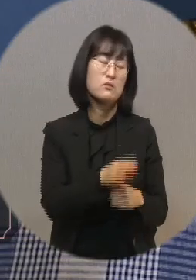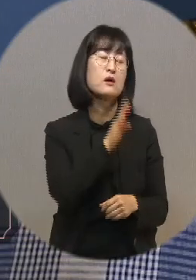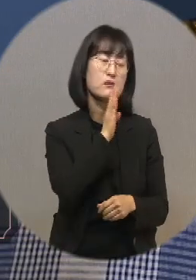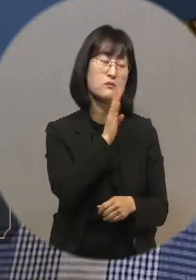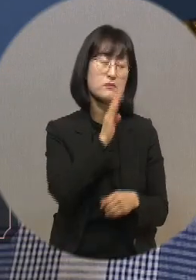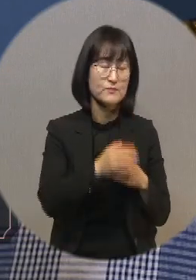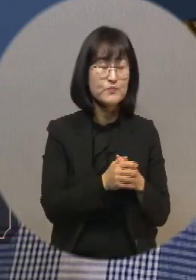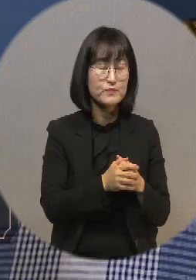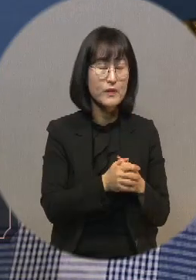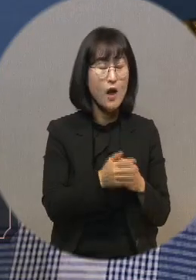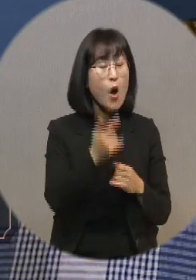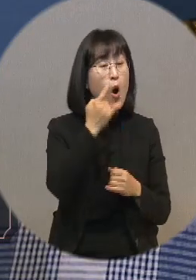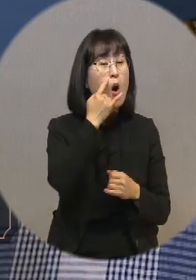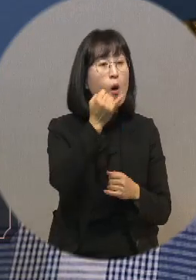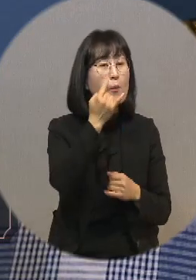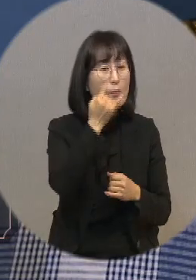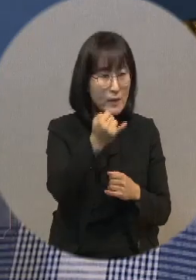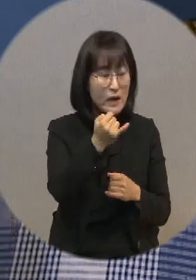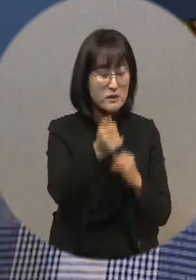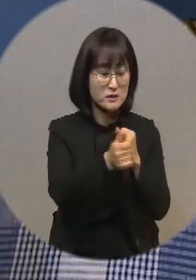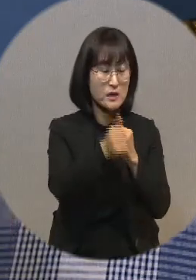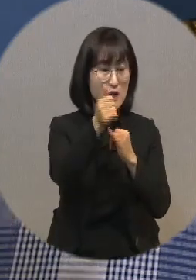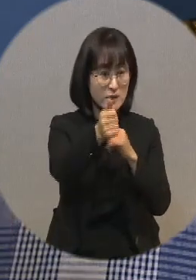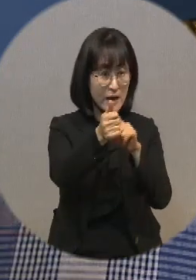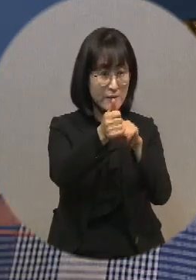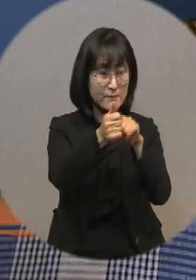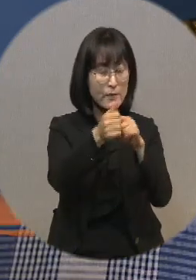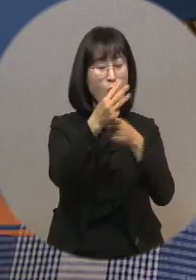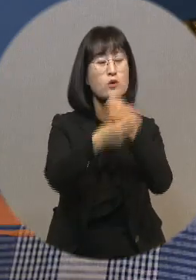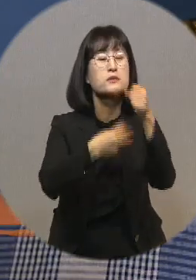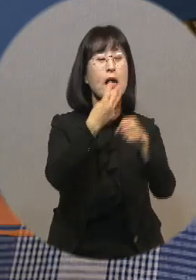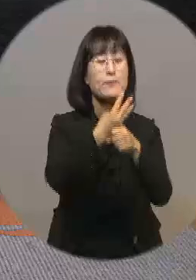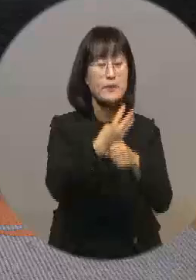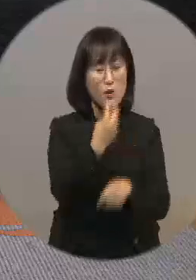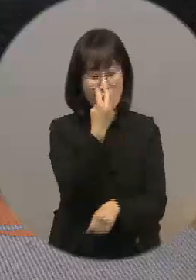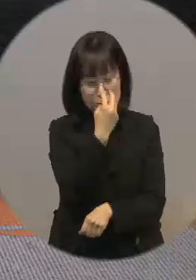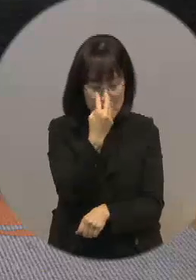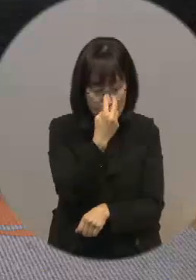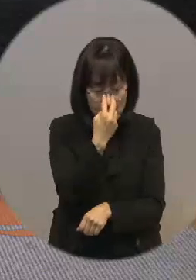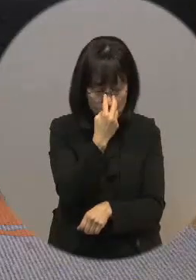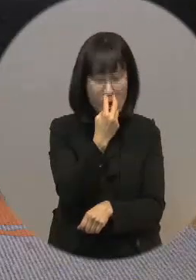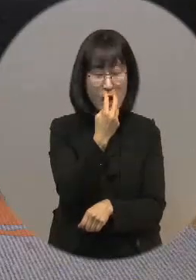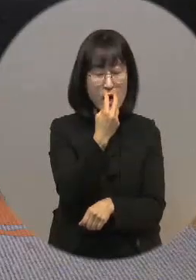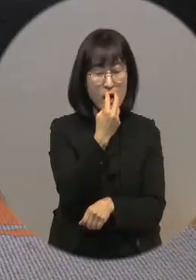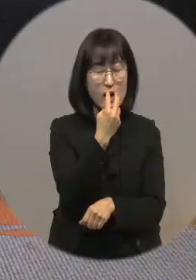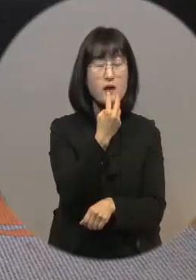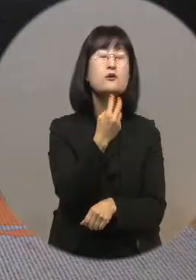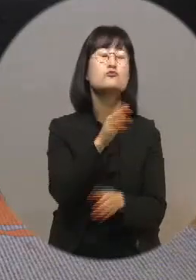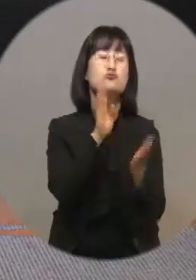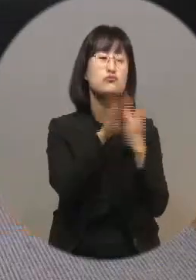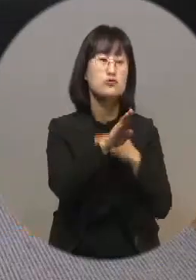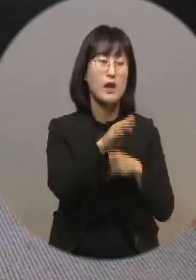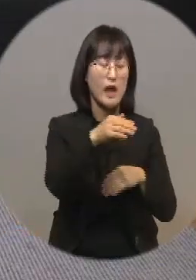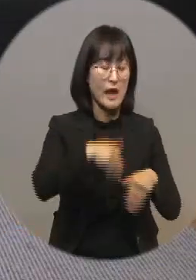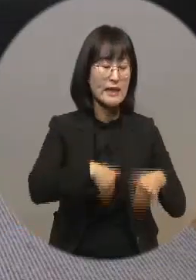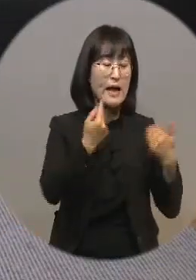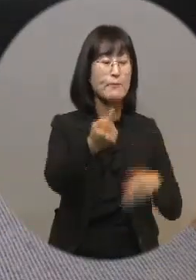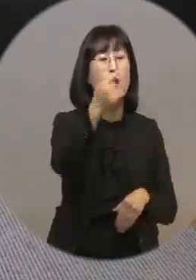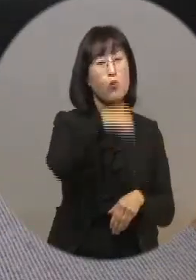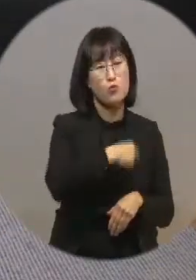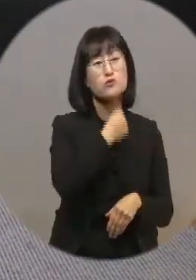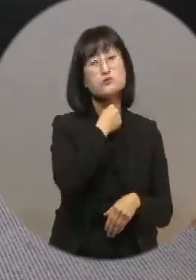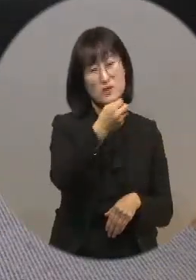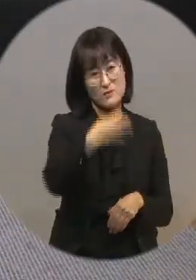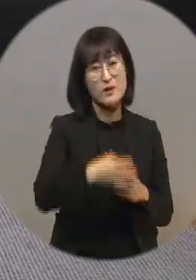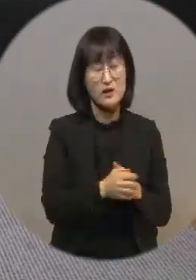그래도 아내로서 남편의 3년은 지키고 가고 싶다. 끝이 아름다워서 참 다행이네요. 네, 네. 우리 민용 씨는 네.